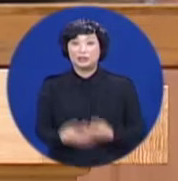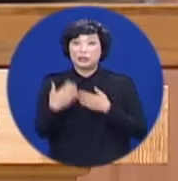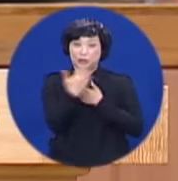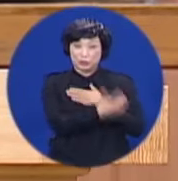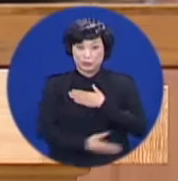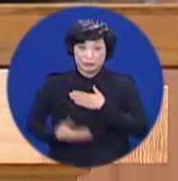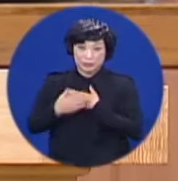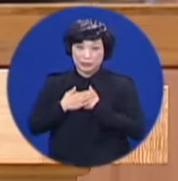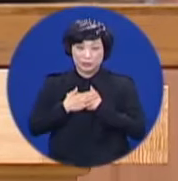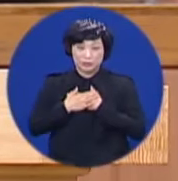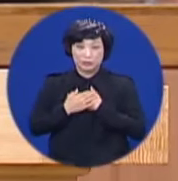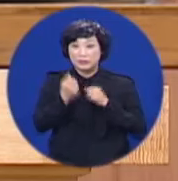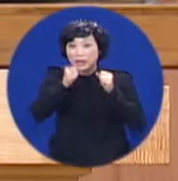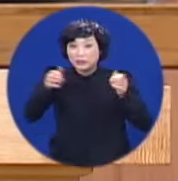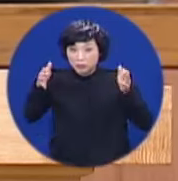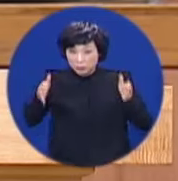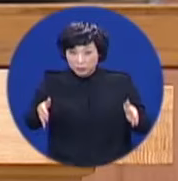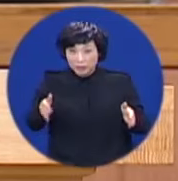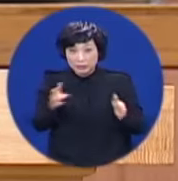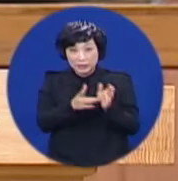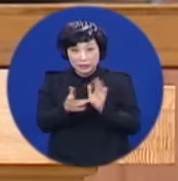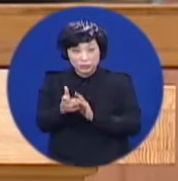육체로 계실 때